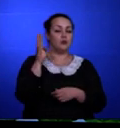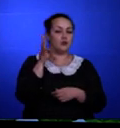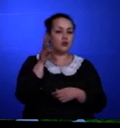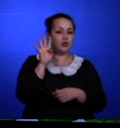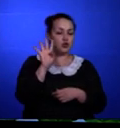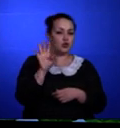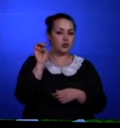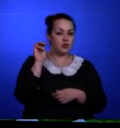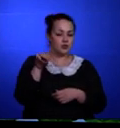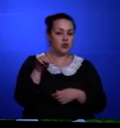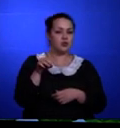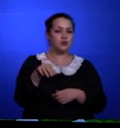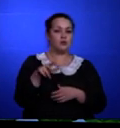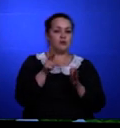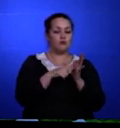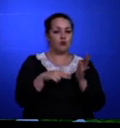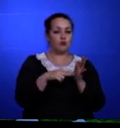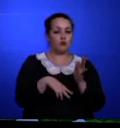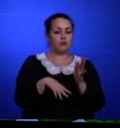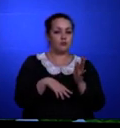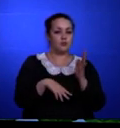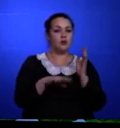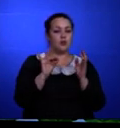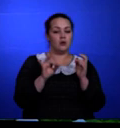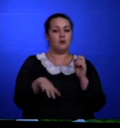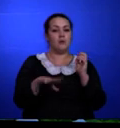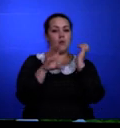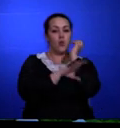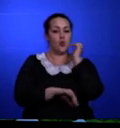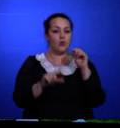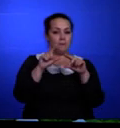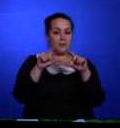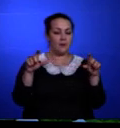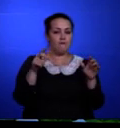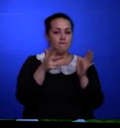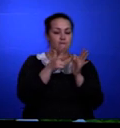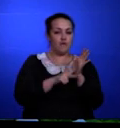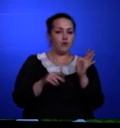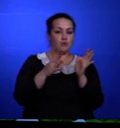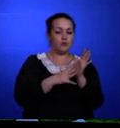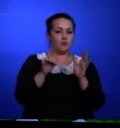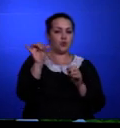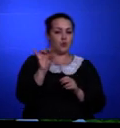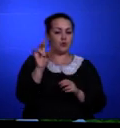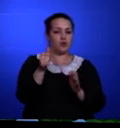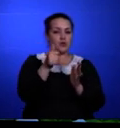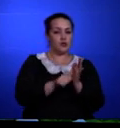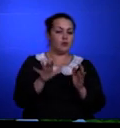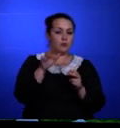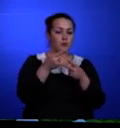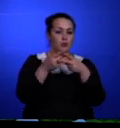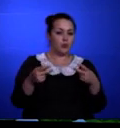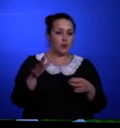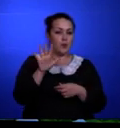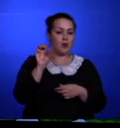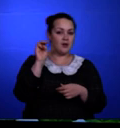4080 и последний пример 8 из 9 умножить на 65 у вас получается пять тысяч семьсот